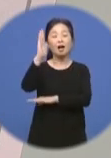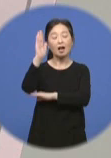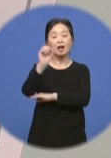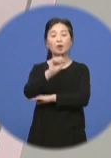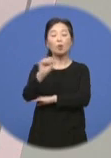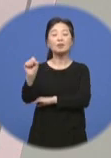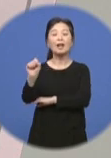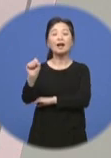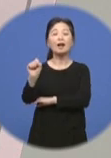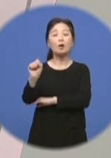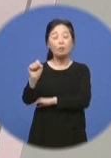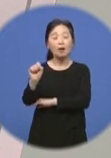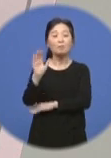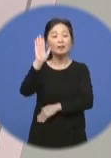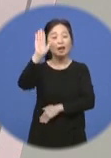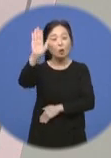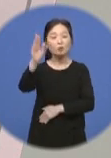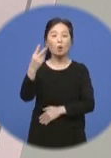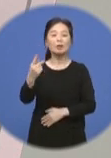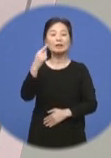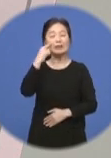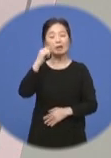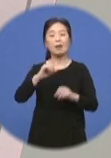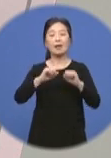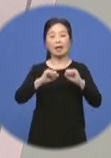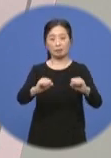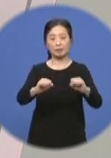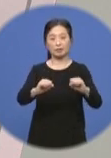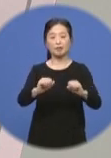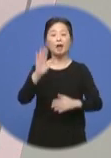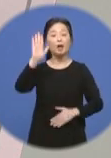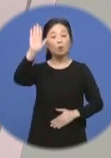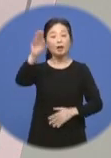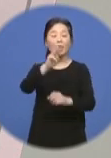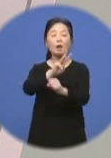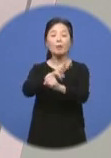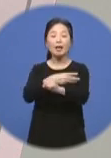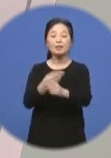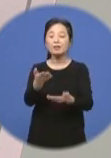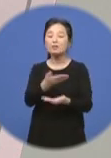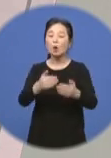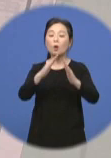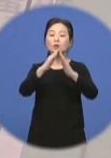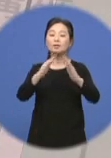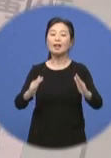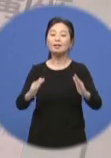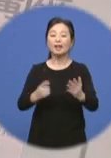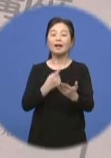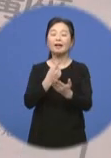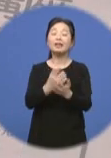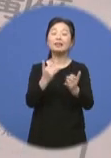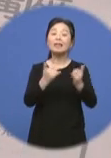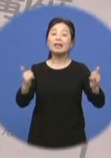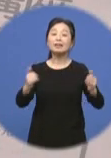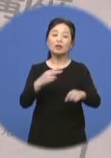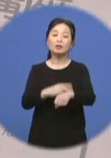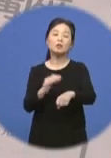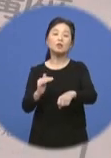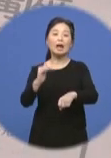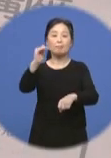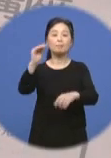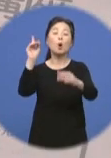はパート2を開催し、今後も研修や交流会などで参加者のスキルアップが図られます